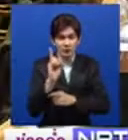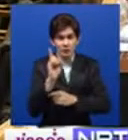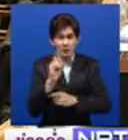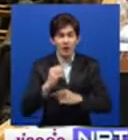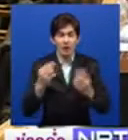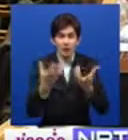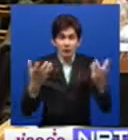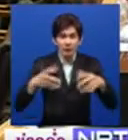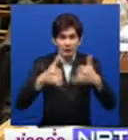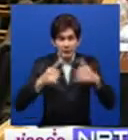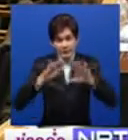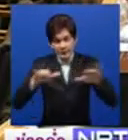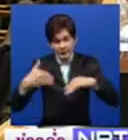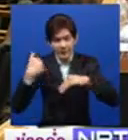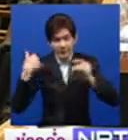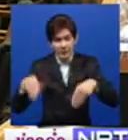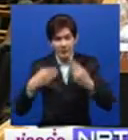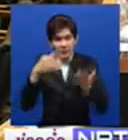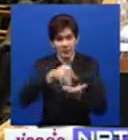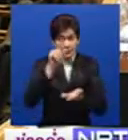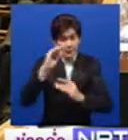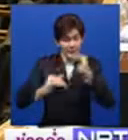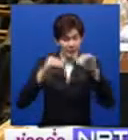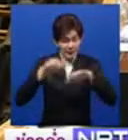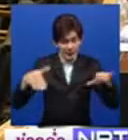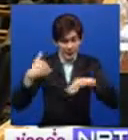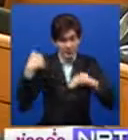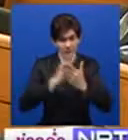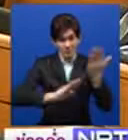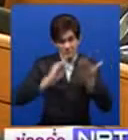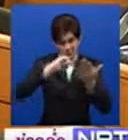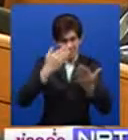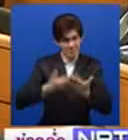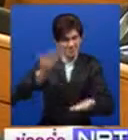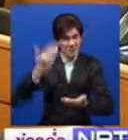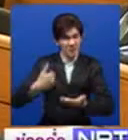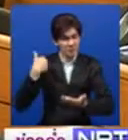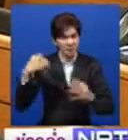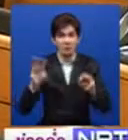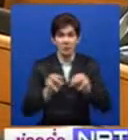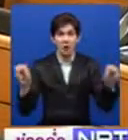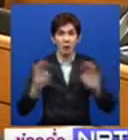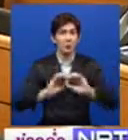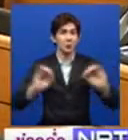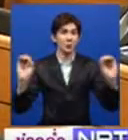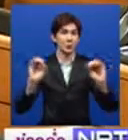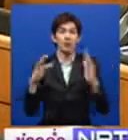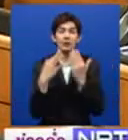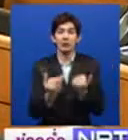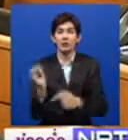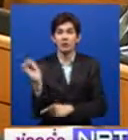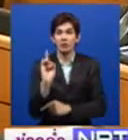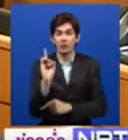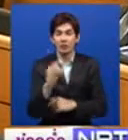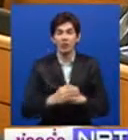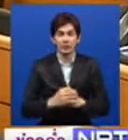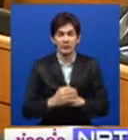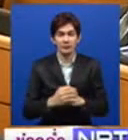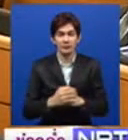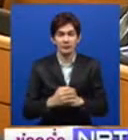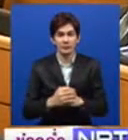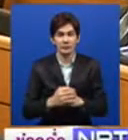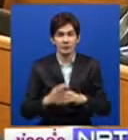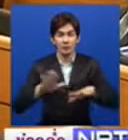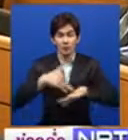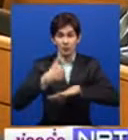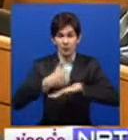เพื่อมอบให้ศูนย์พัฒนาเด็กเล็กทั่วประเทศมีราคาสูงเกินจริงและไม่มีมาตรฐานนางกอบการวัฒนวรางกูร